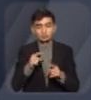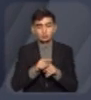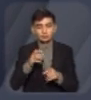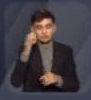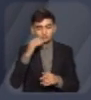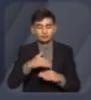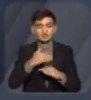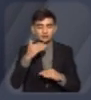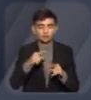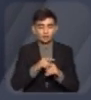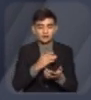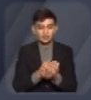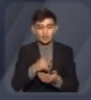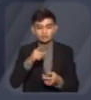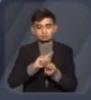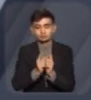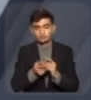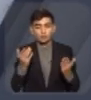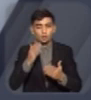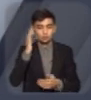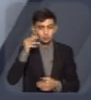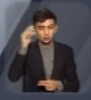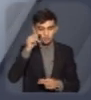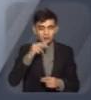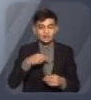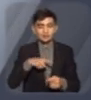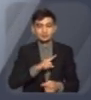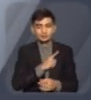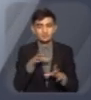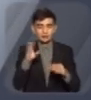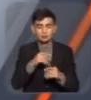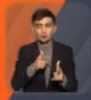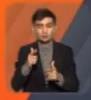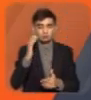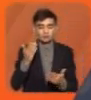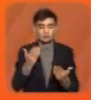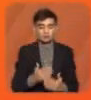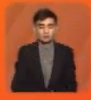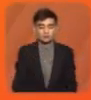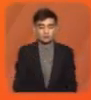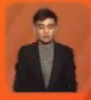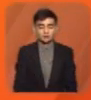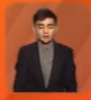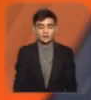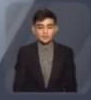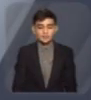образование. Что изменится в учебной программе и каких специалистов теперь будут готовить вузы?